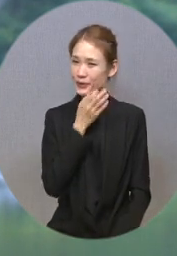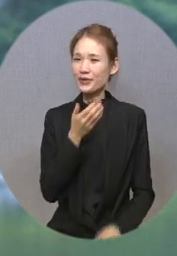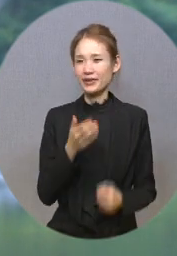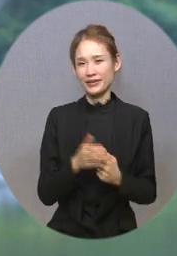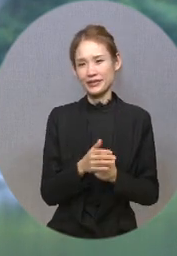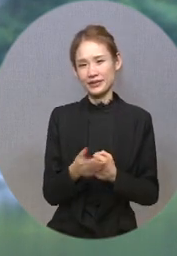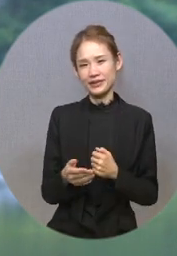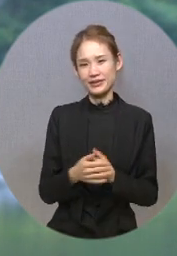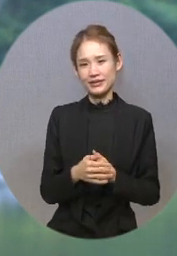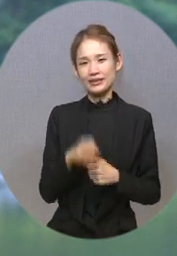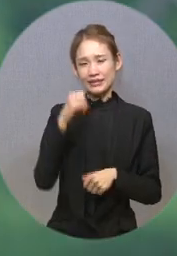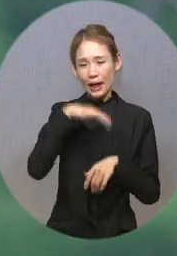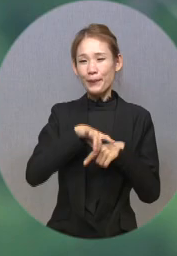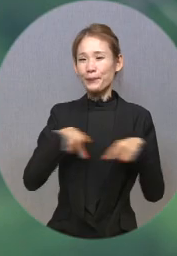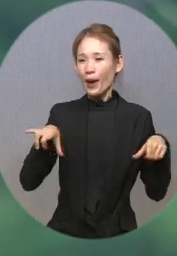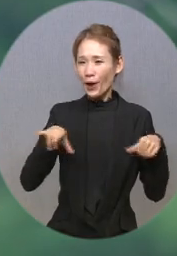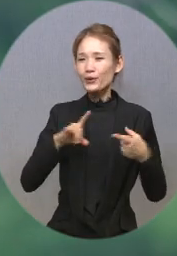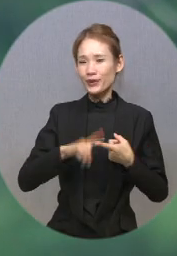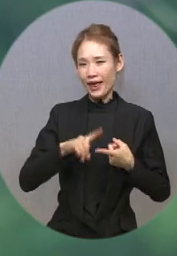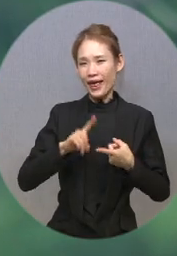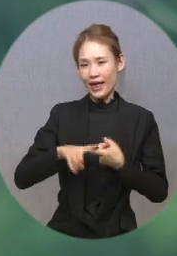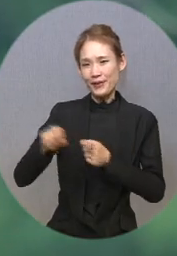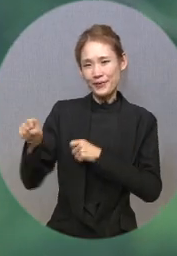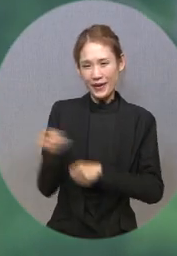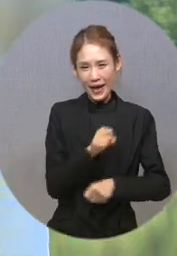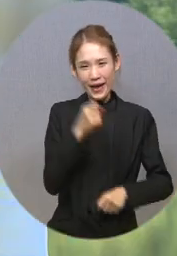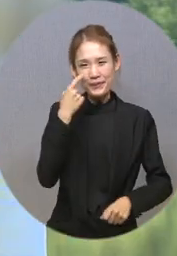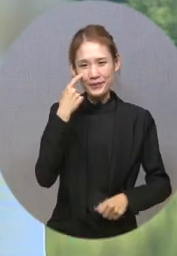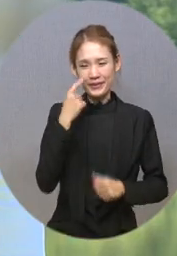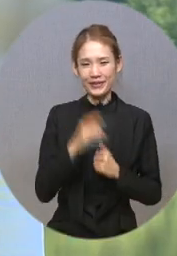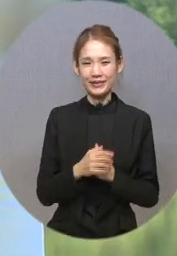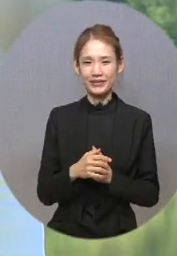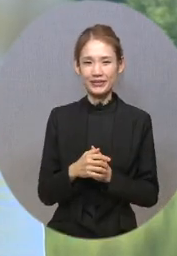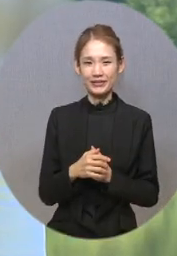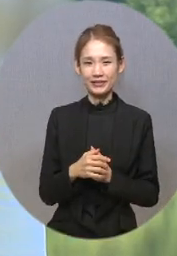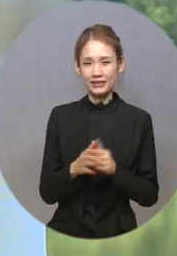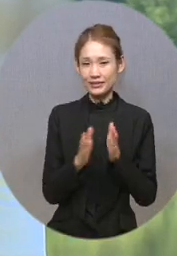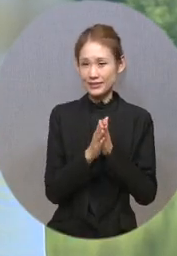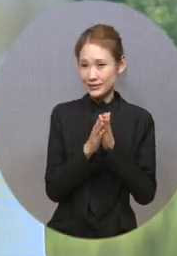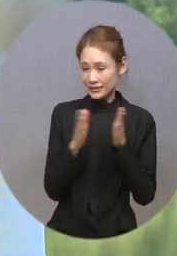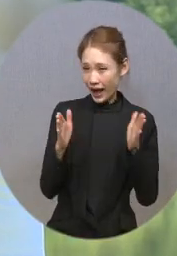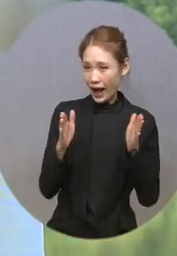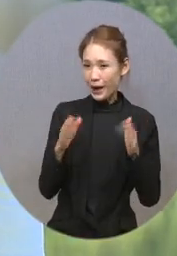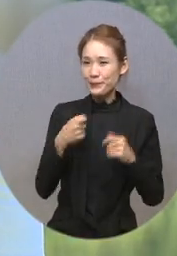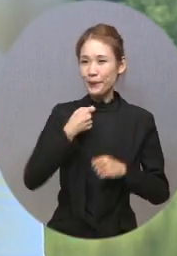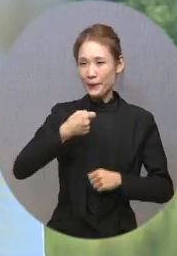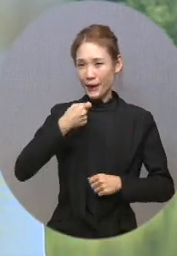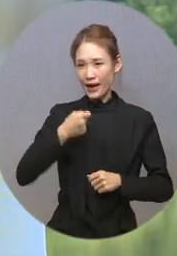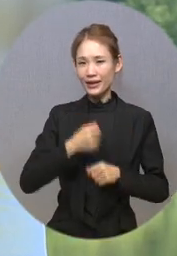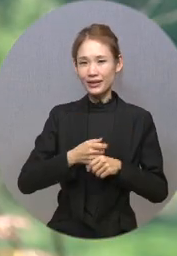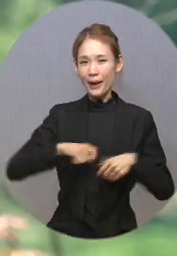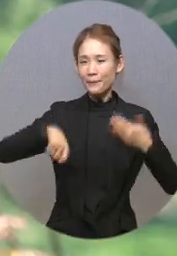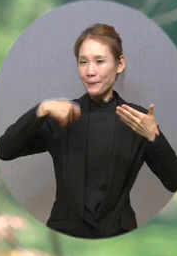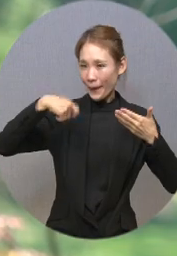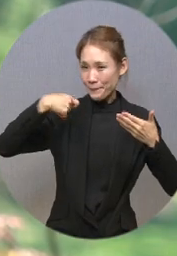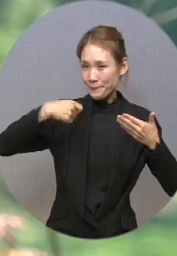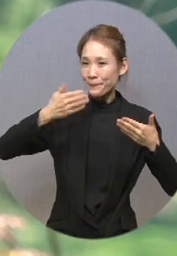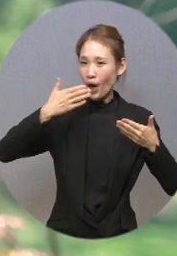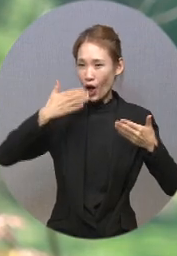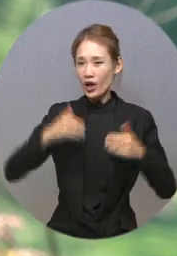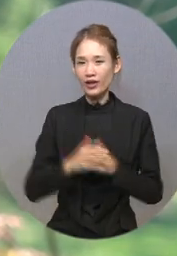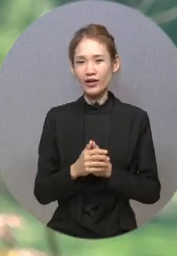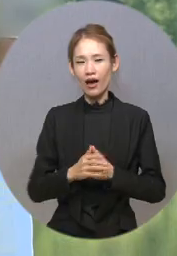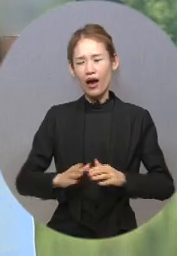그냥 평소대로 칠게요. 그치, 이 정도 치면 아주 잘 칠 수 네. 있을 거야. 이렇게 시작하나요? 오프닝을 했으니까 밥을 먹으러 가야 될 것 같습니다. 아, 그래.